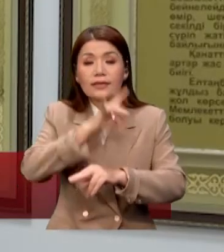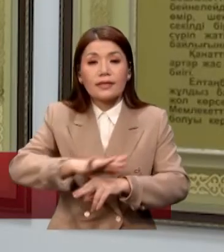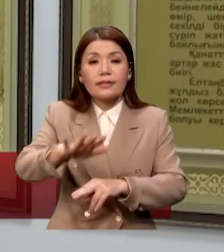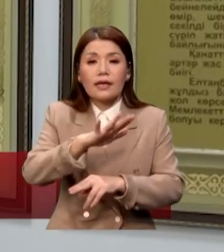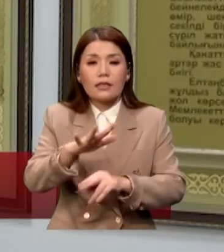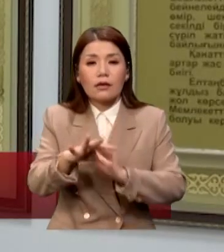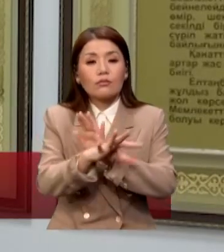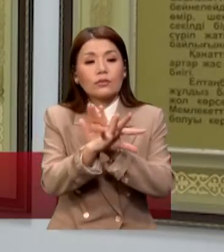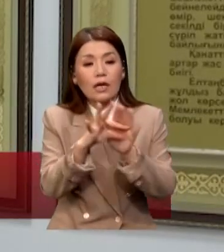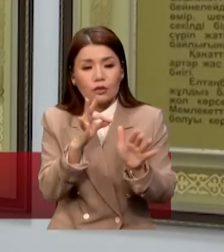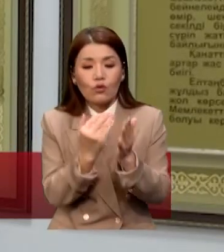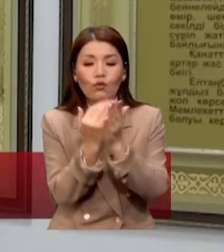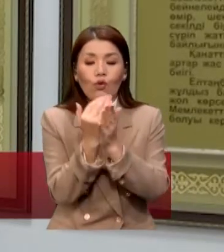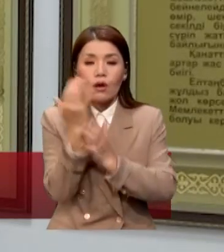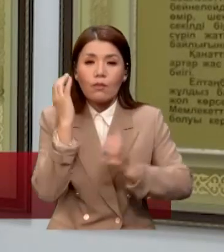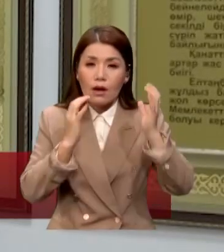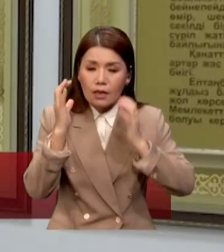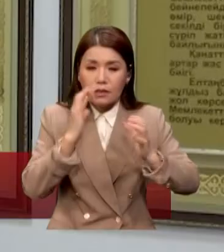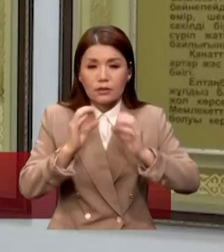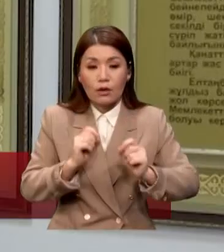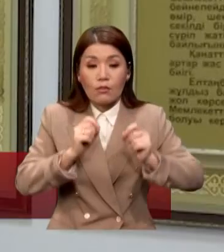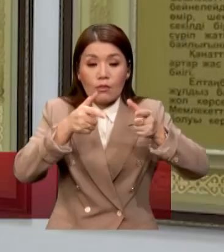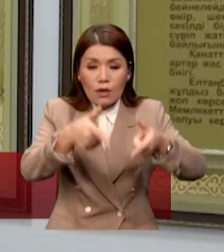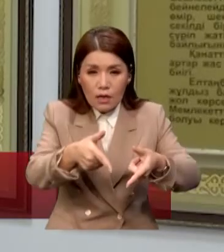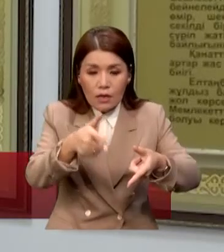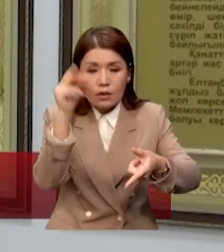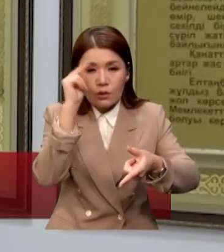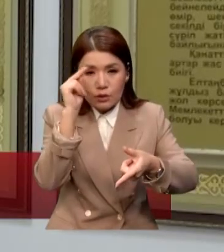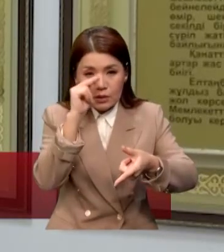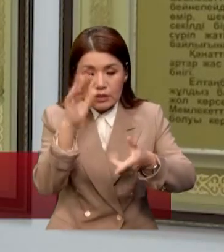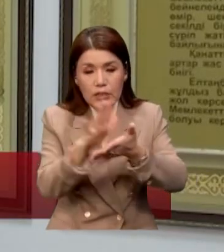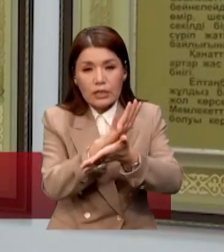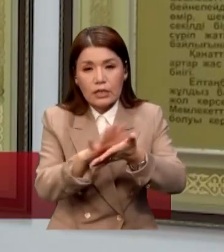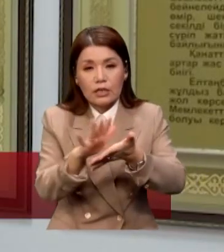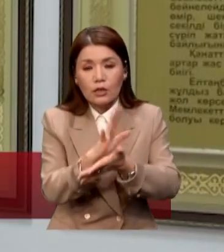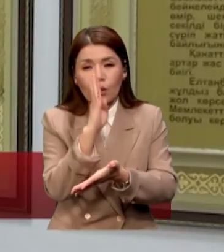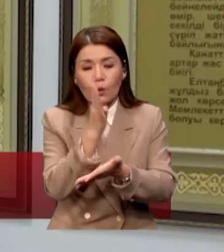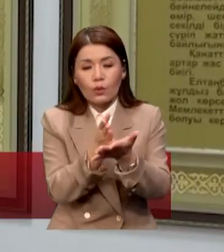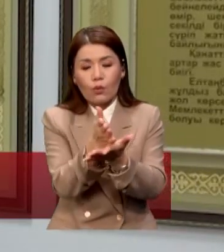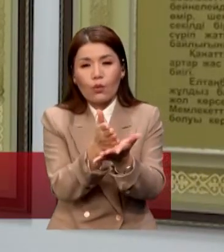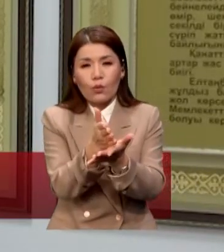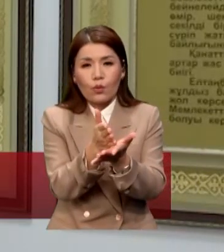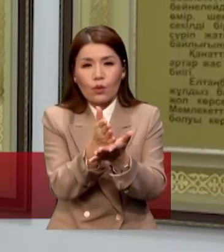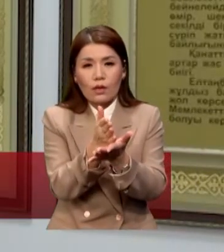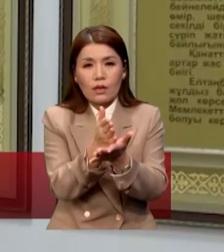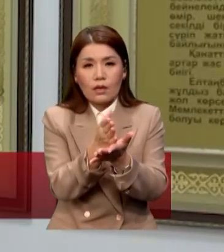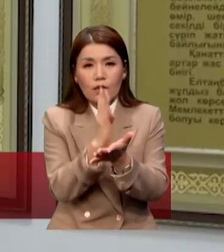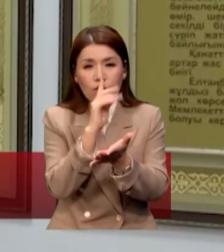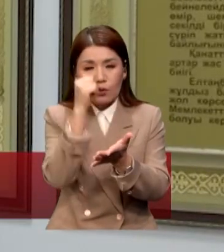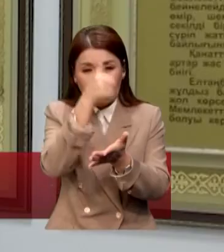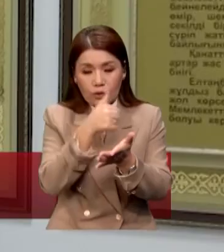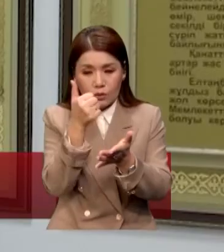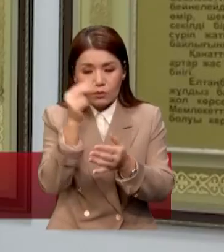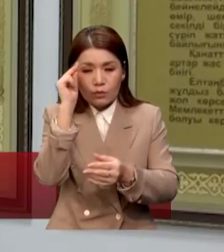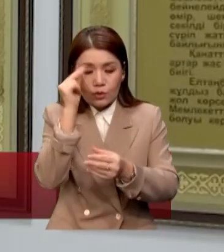Қазақстандағы таңдаған жоғарғы оқу орындарына түсіп, тегін 4 жыл бойы жаңағыдай айтқанда